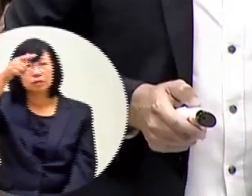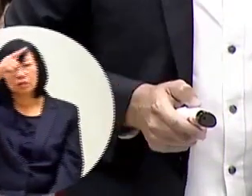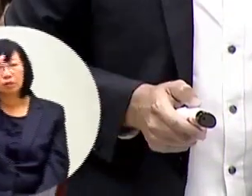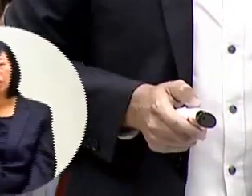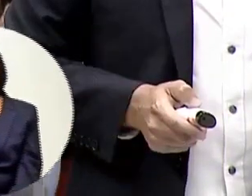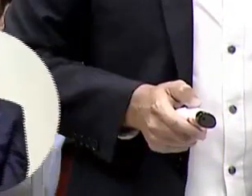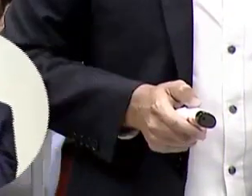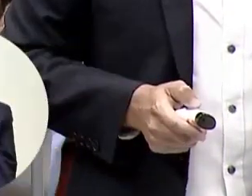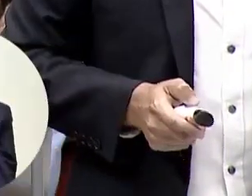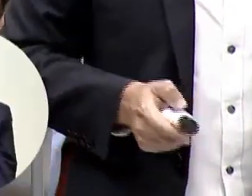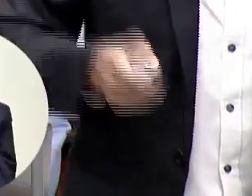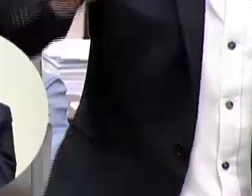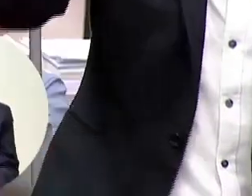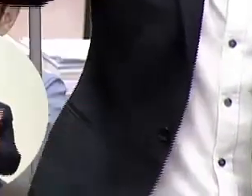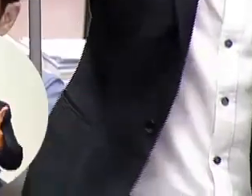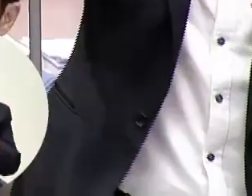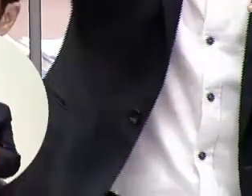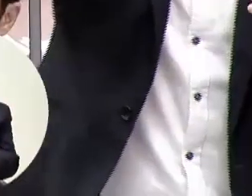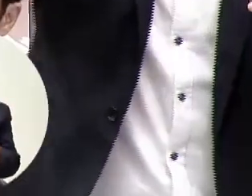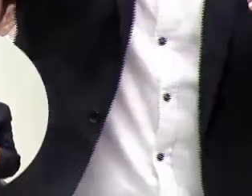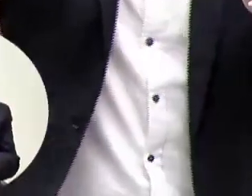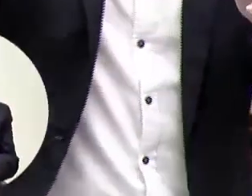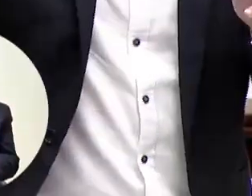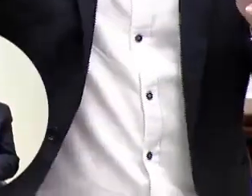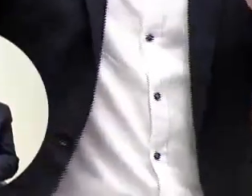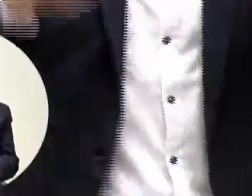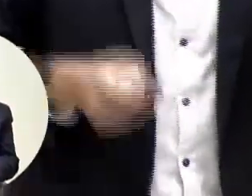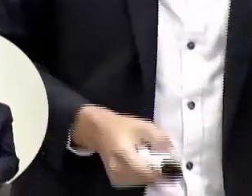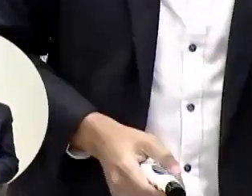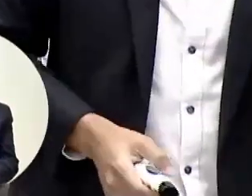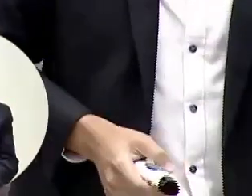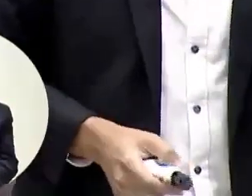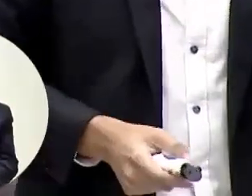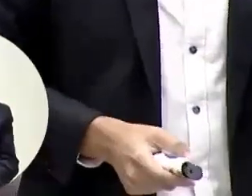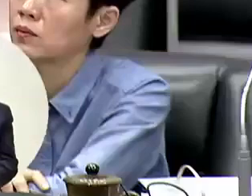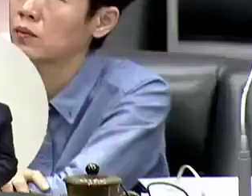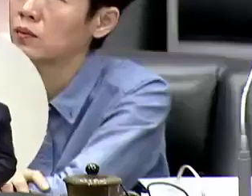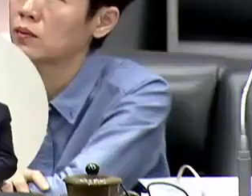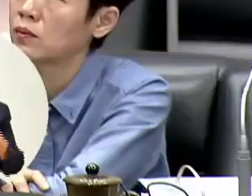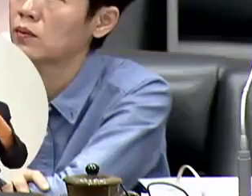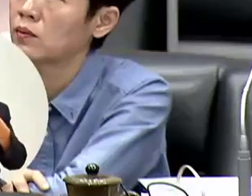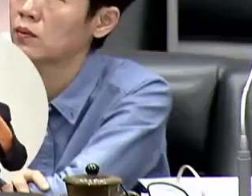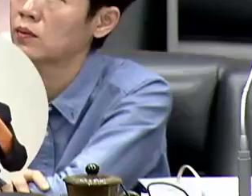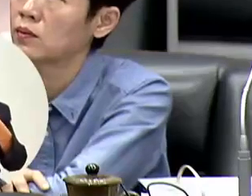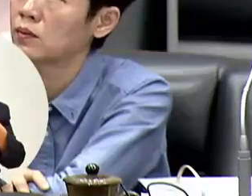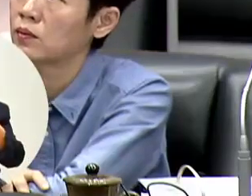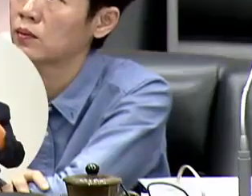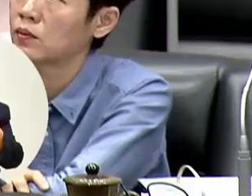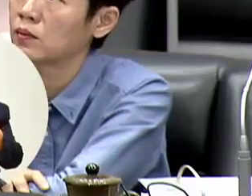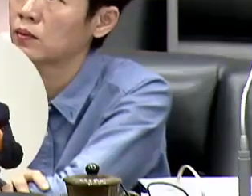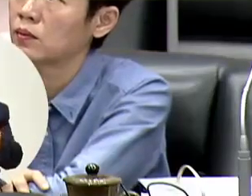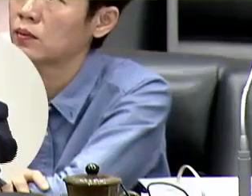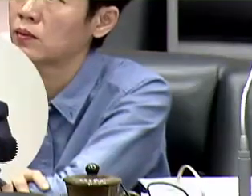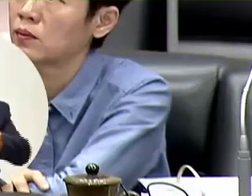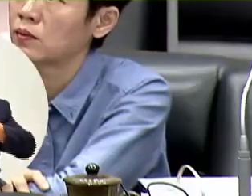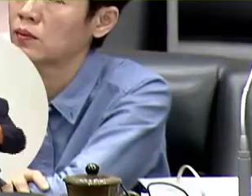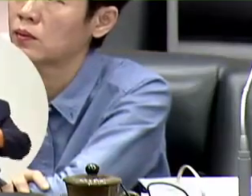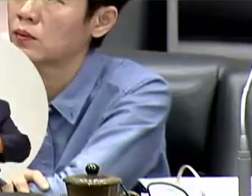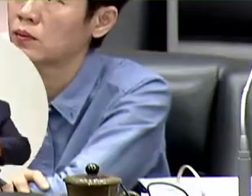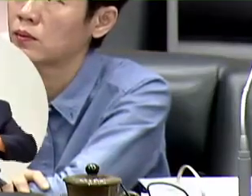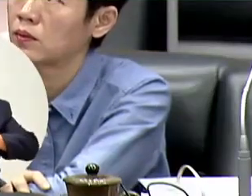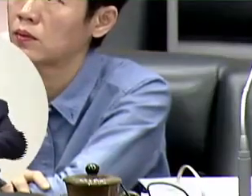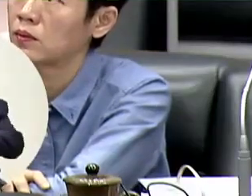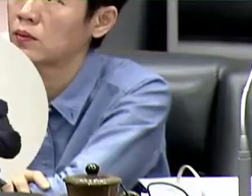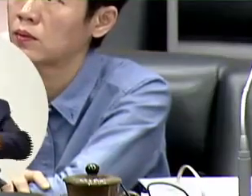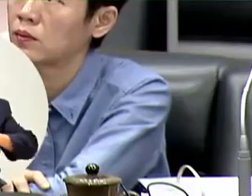白龙头，伫个350块。 350块，好，请坐来。好，107年跟108年的道路跑普，它的每平方公